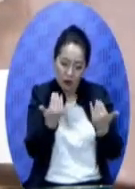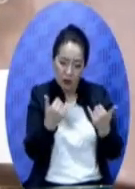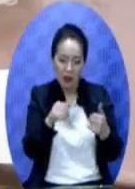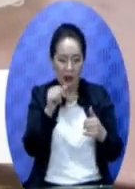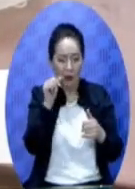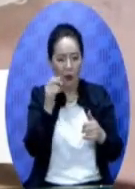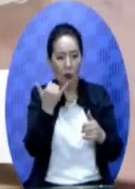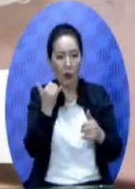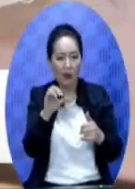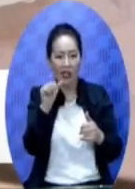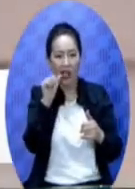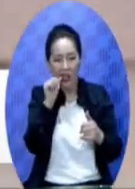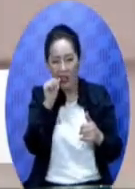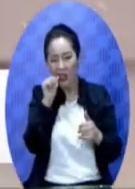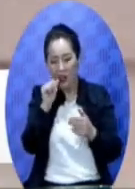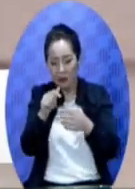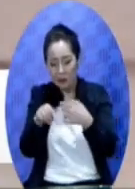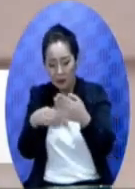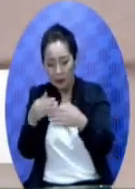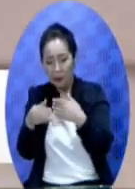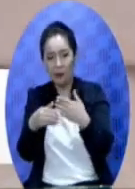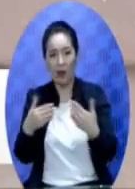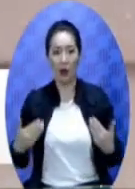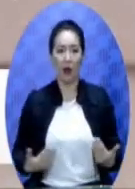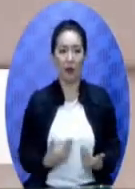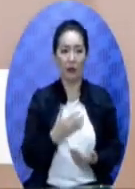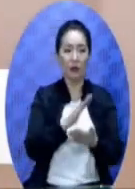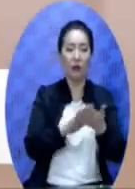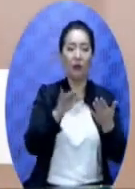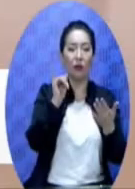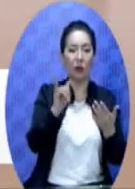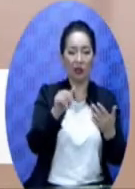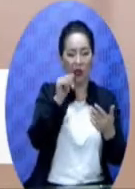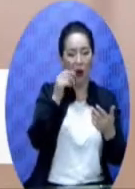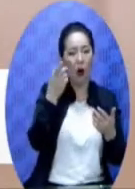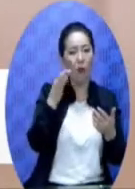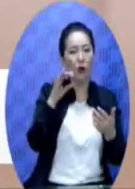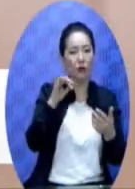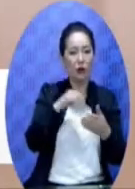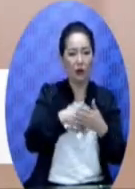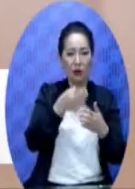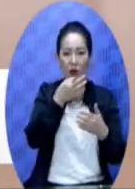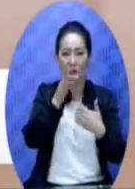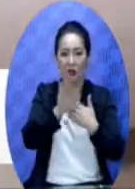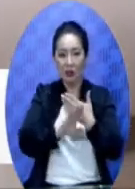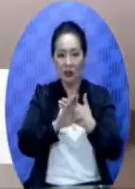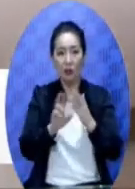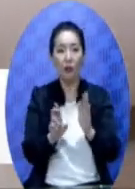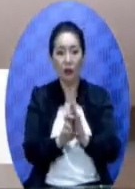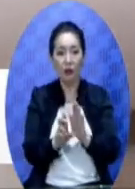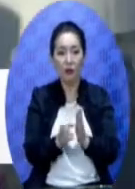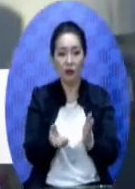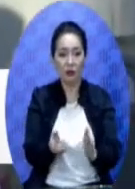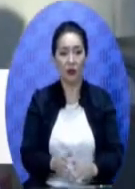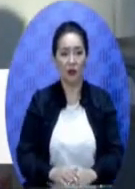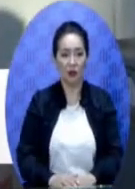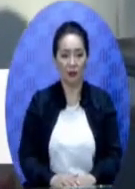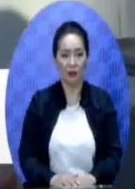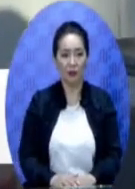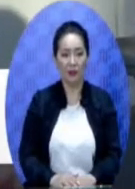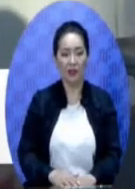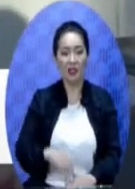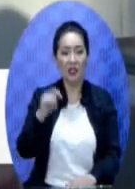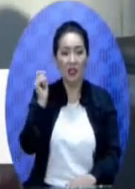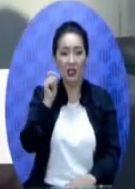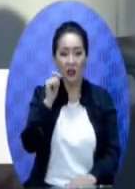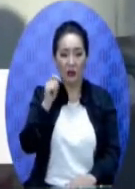дадал зуршлыг хүн бүр амьдралдаа хөвшүүлчих юм бол цэвэр усны хомсдолд орох эрсдлээс урдчлан сэргийлэх боломжтой юм аа. Шүдэ угаахдаа